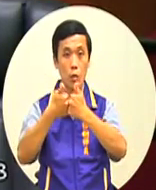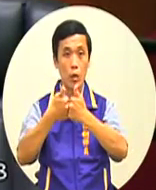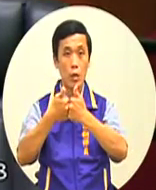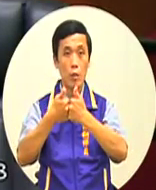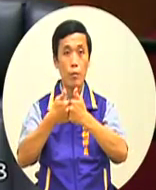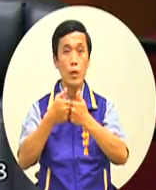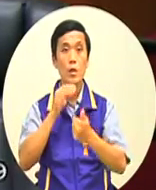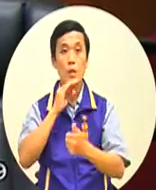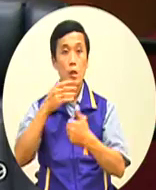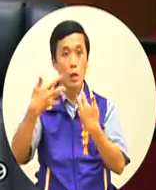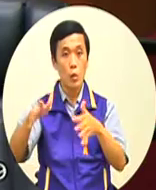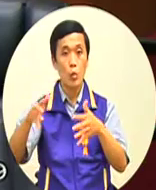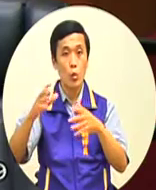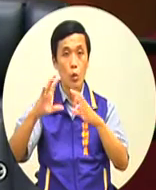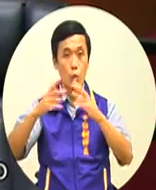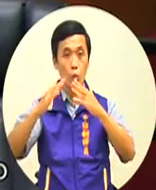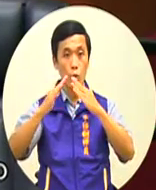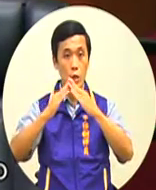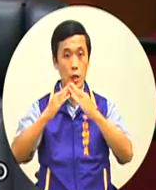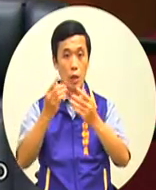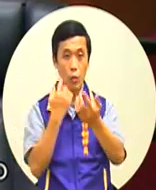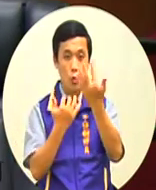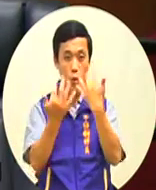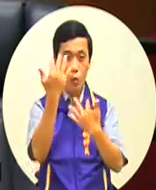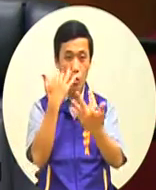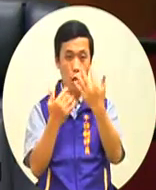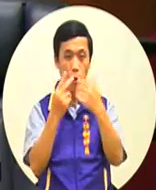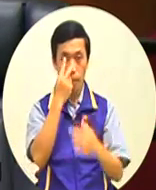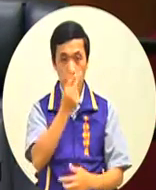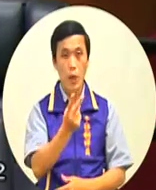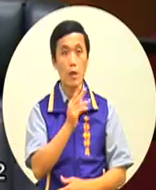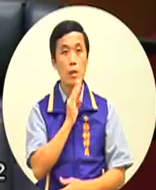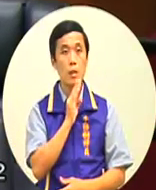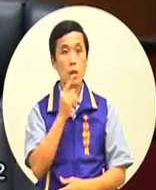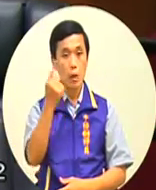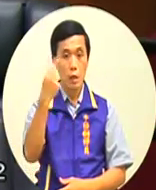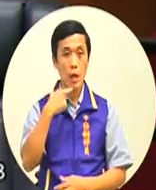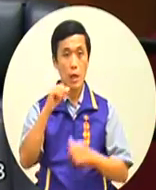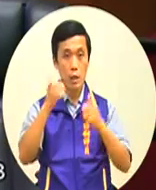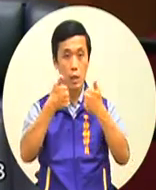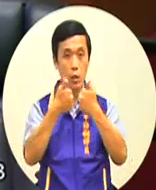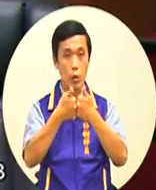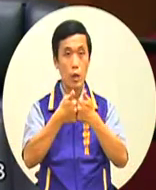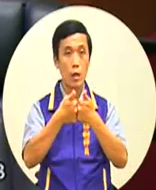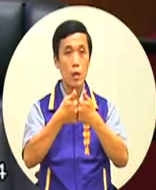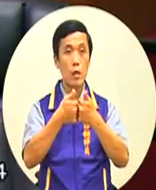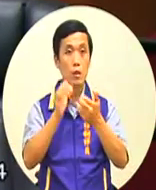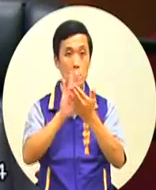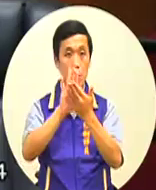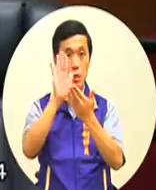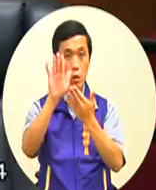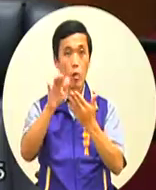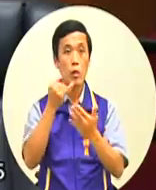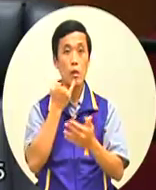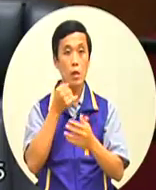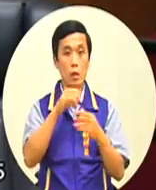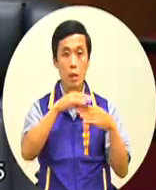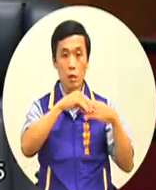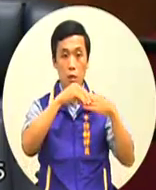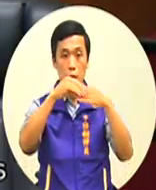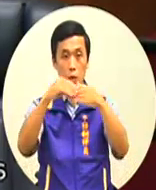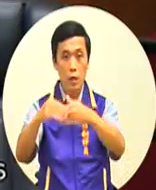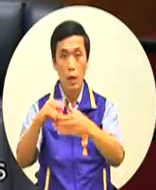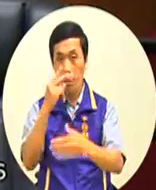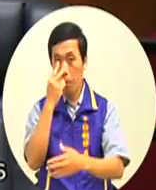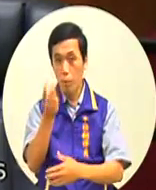很多国家经常来拜访的一个地方，来到我们议会以后，也可以带到我们博物馆里面来参观